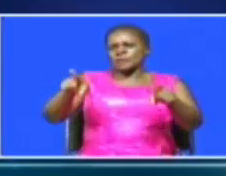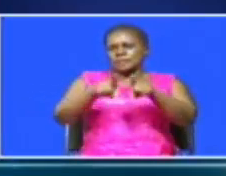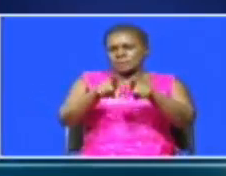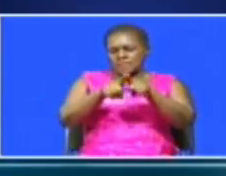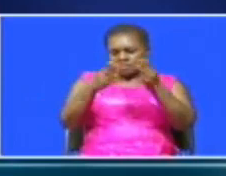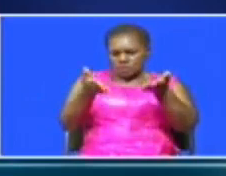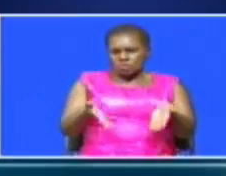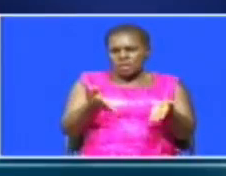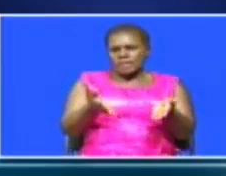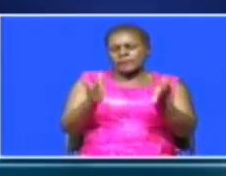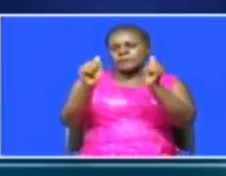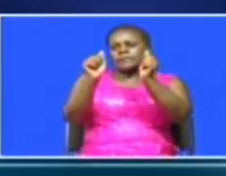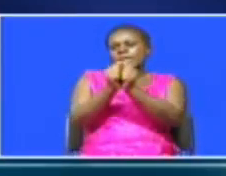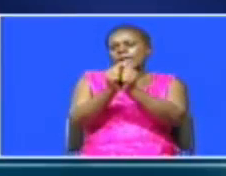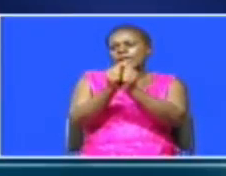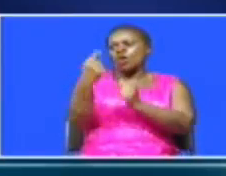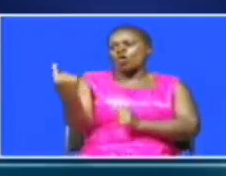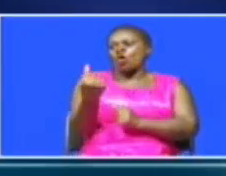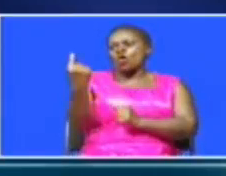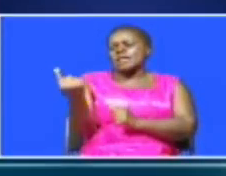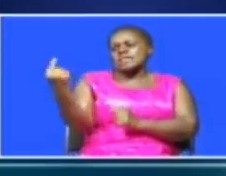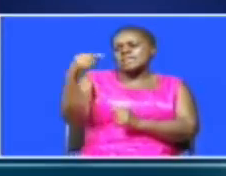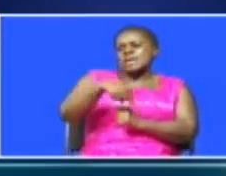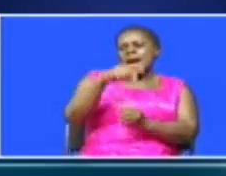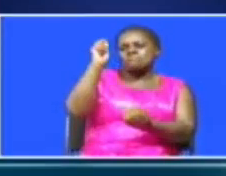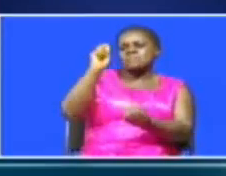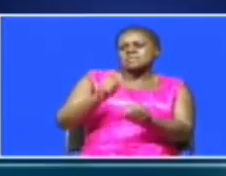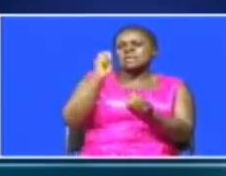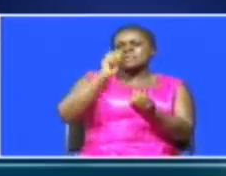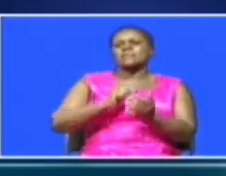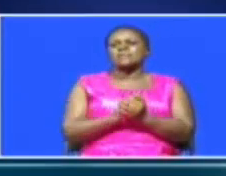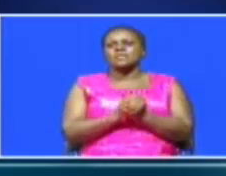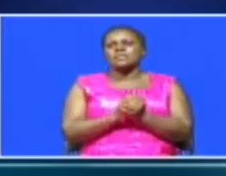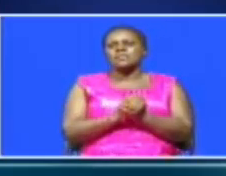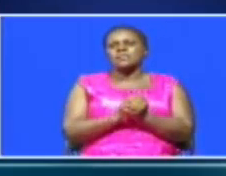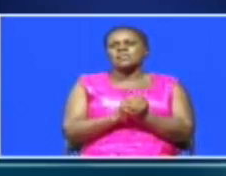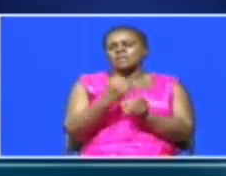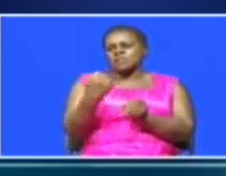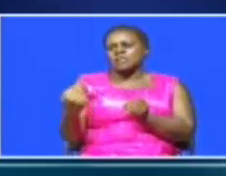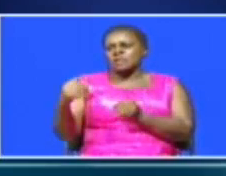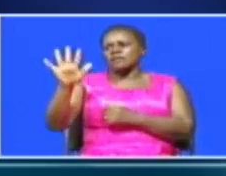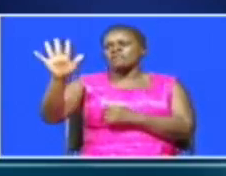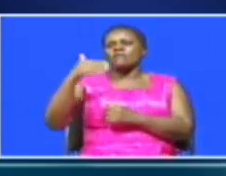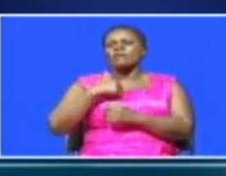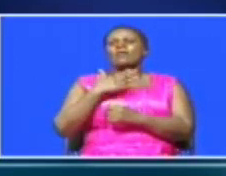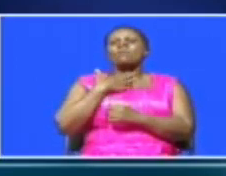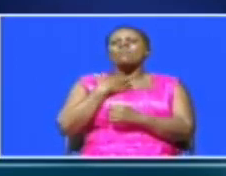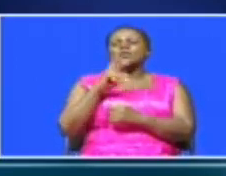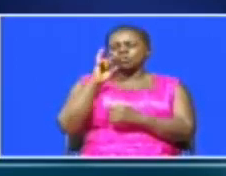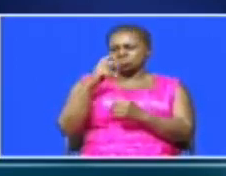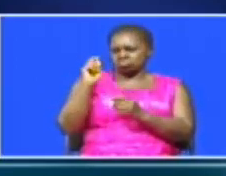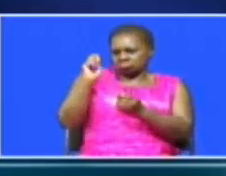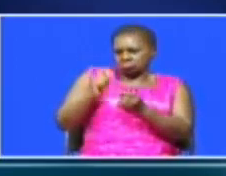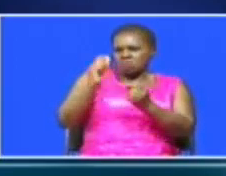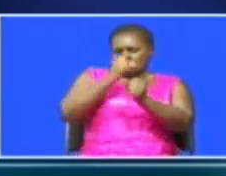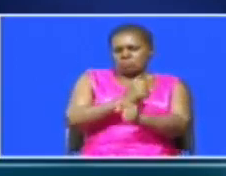tarehe hii ni watu 10 tu waliojitokeza kupimwa. I have 5 kids. I wanna go and see my health ili